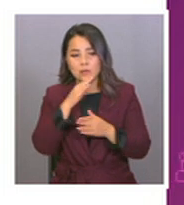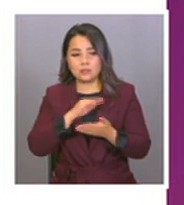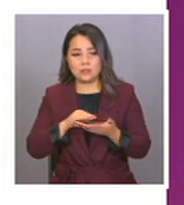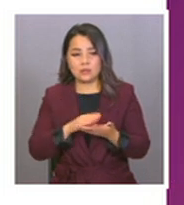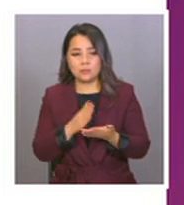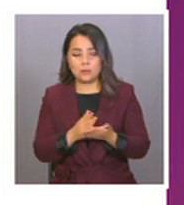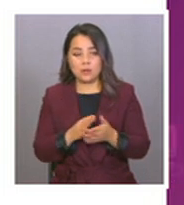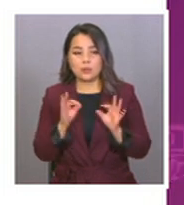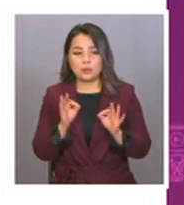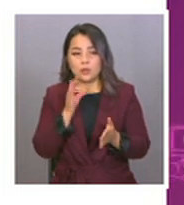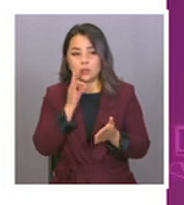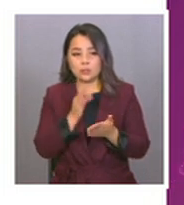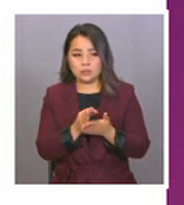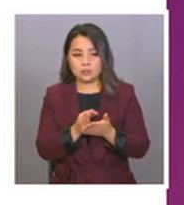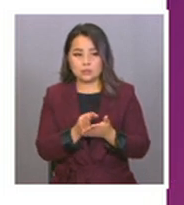дұрыс жауабы.